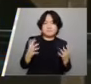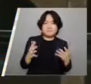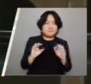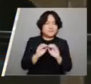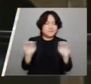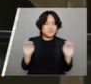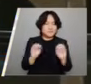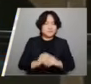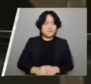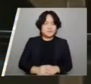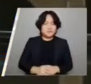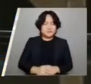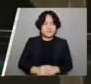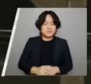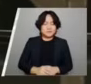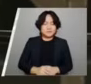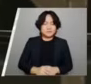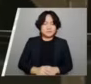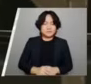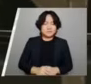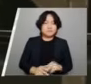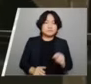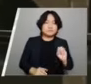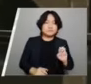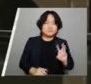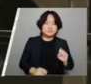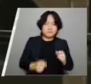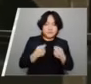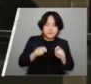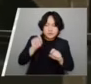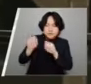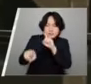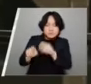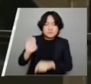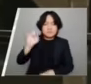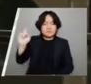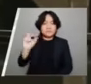ana. Sinisikap pa rin naming makuha ang panig ng dating Pangulo.